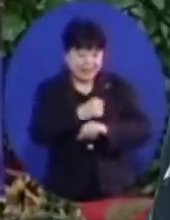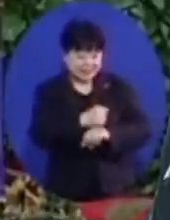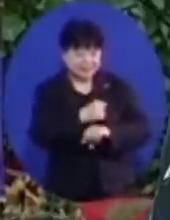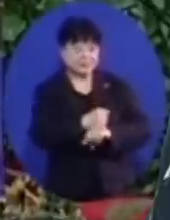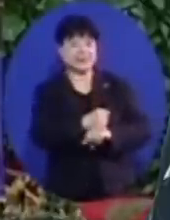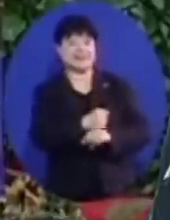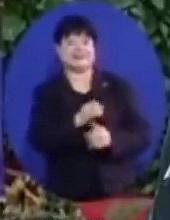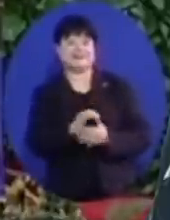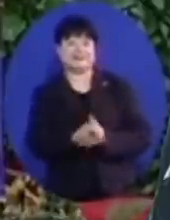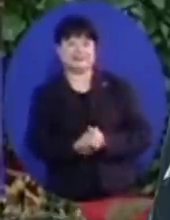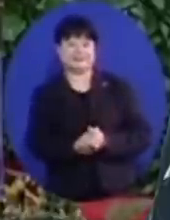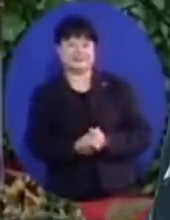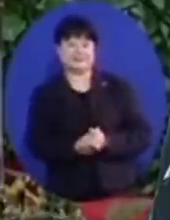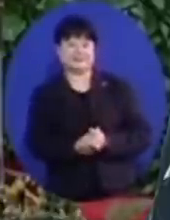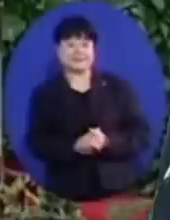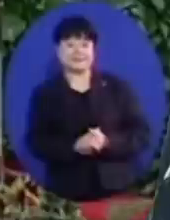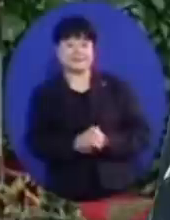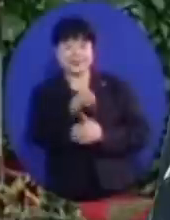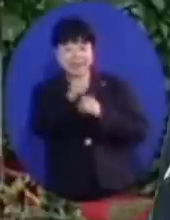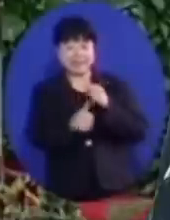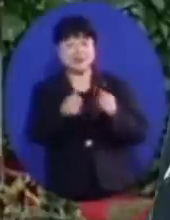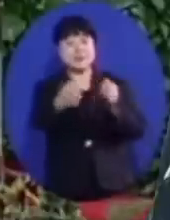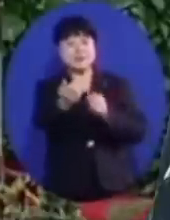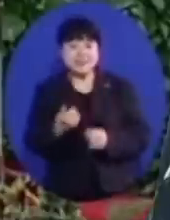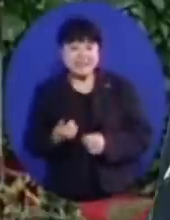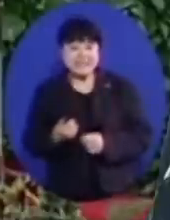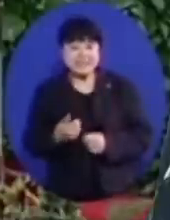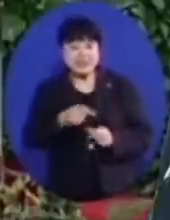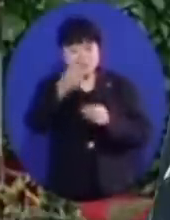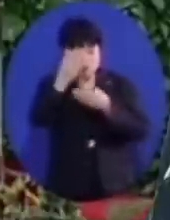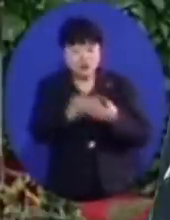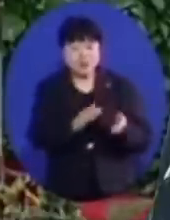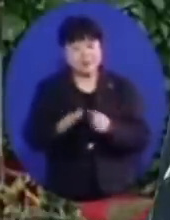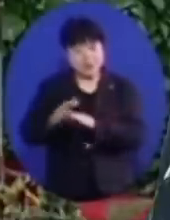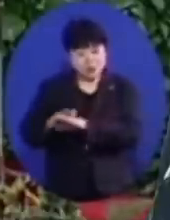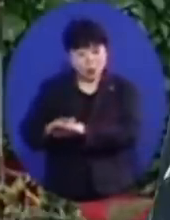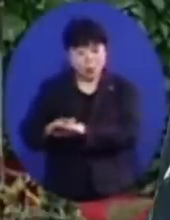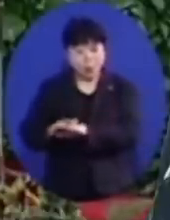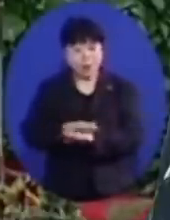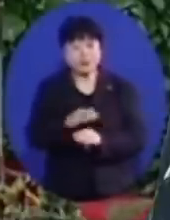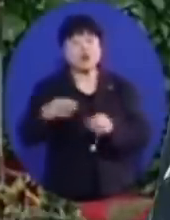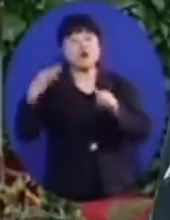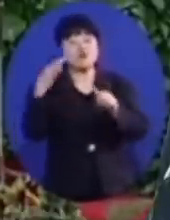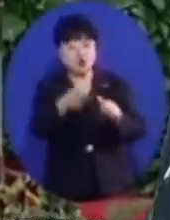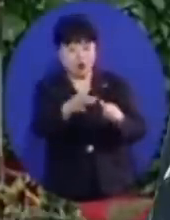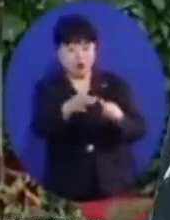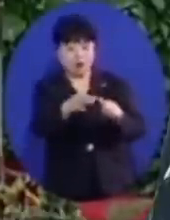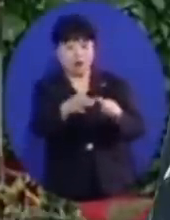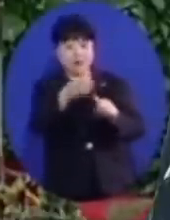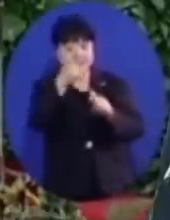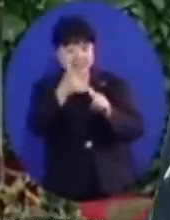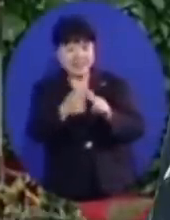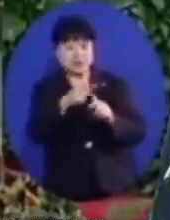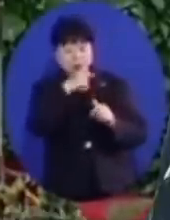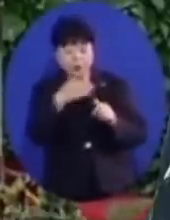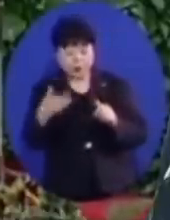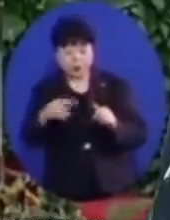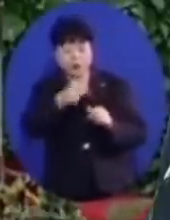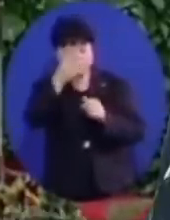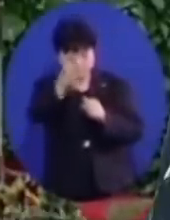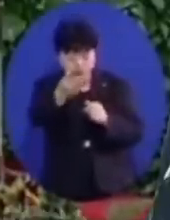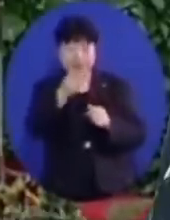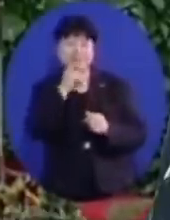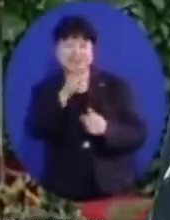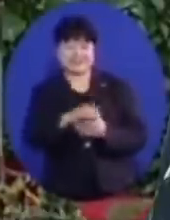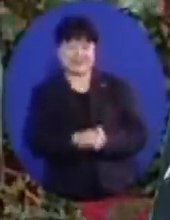하심이라 하나님 미리 구원을 예비해 놓고 우리를 불러서 예수님 보일러 구원을 받게